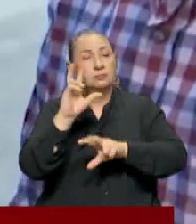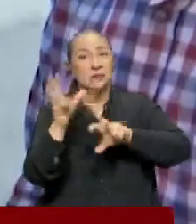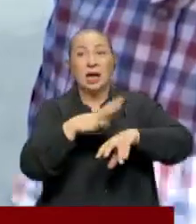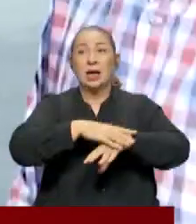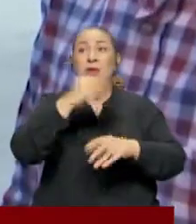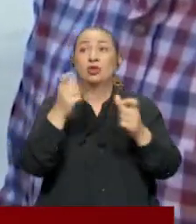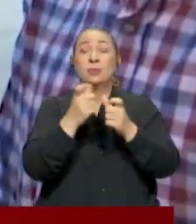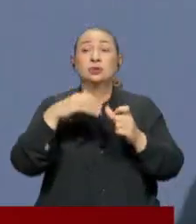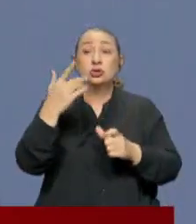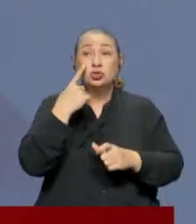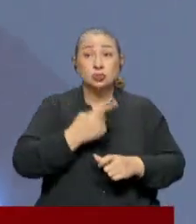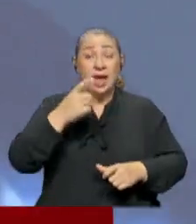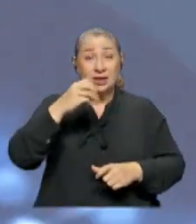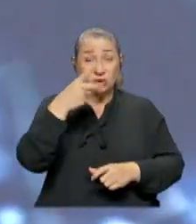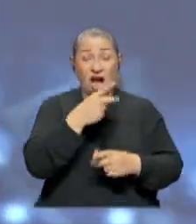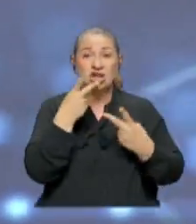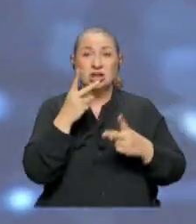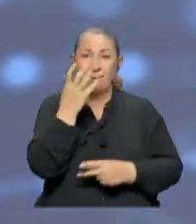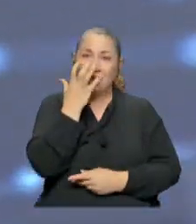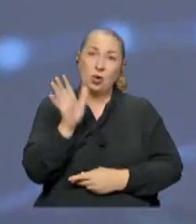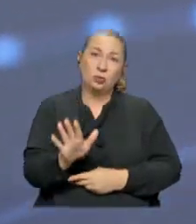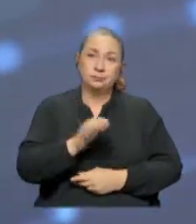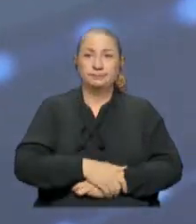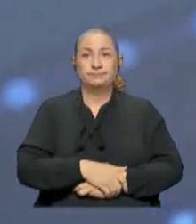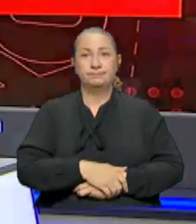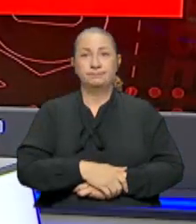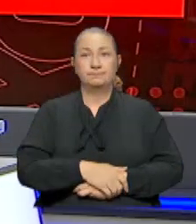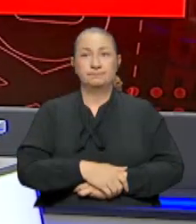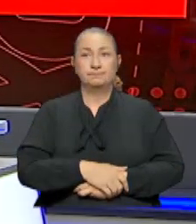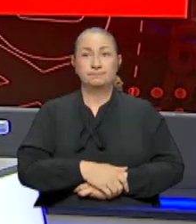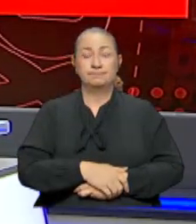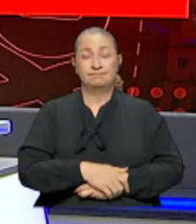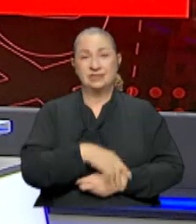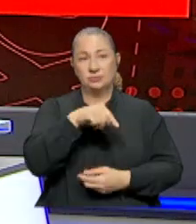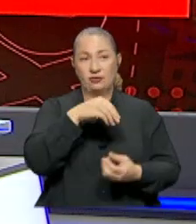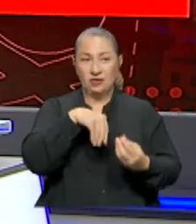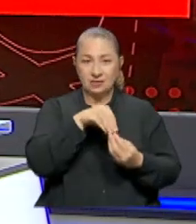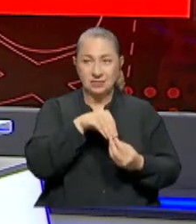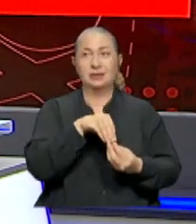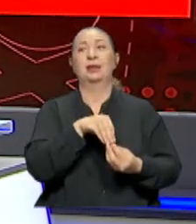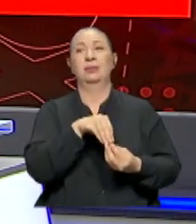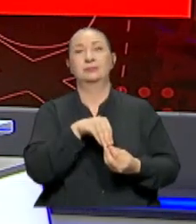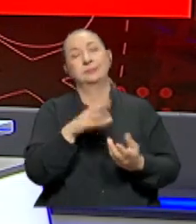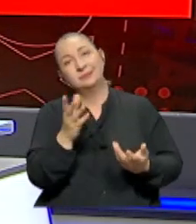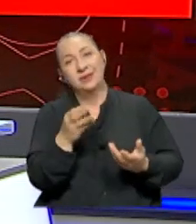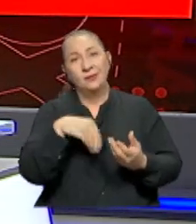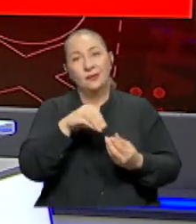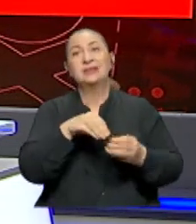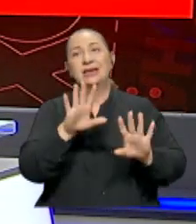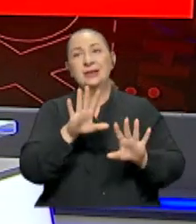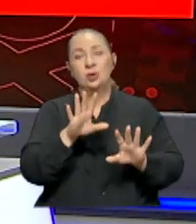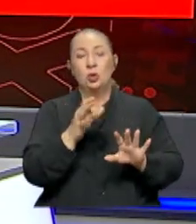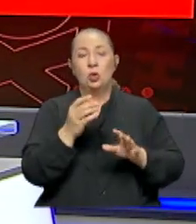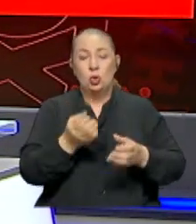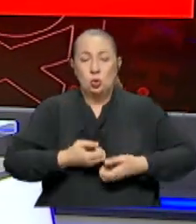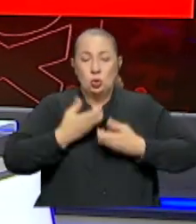al kabine toplantısından sonra Cumhurbaşkanı Erdoğan'ın yapacağı açıklamada için faiz mi Değil mi gelir Tamam faiz değil